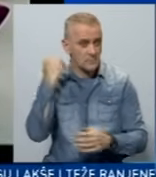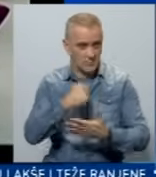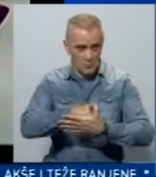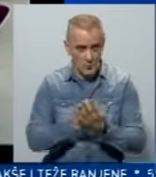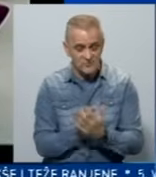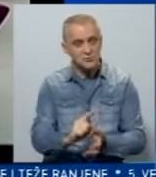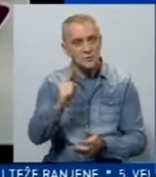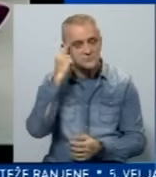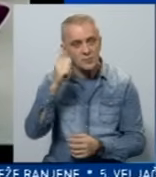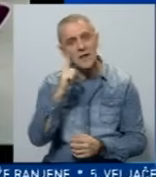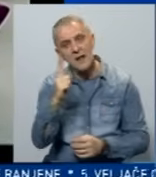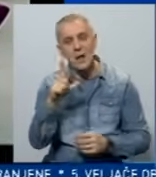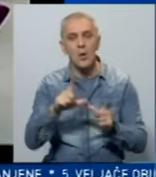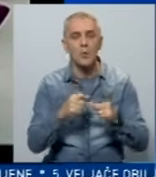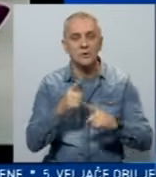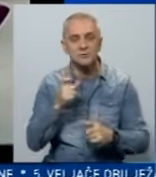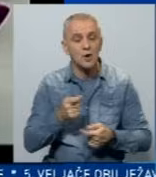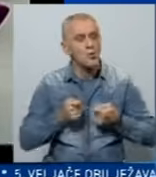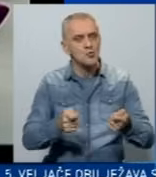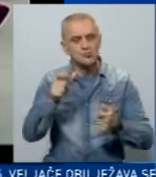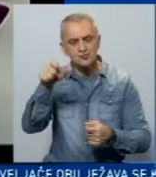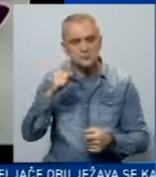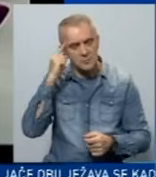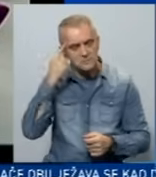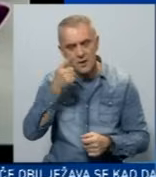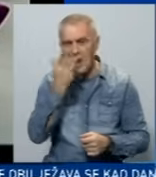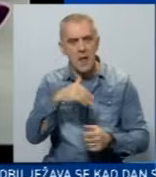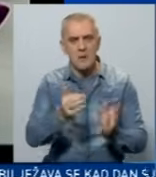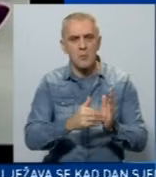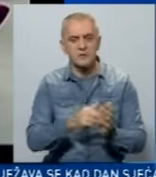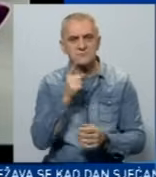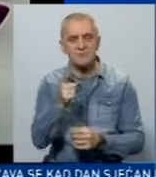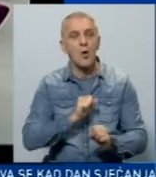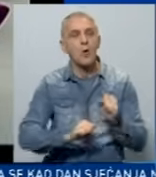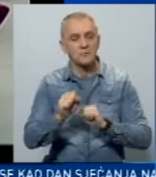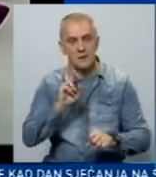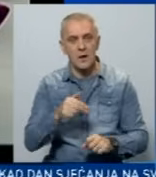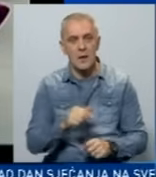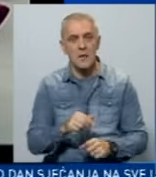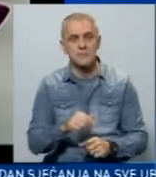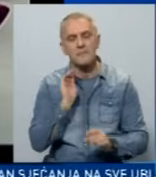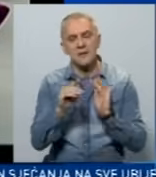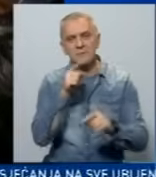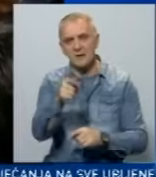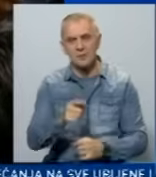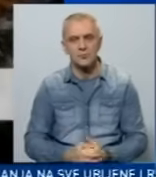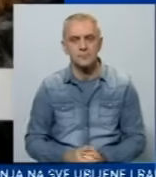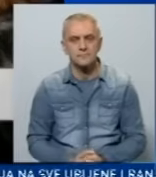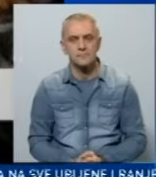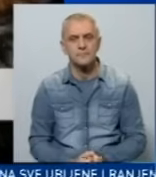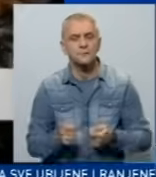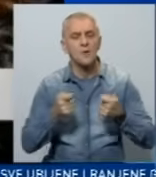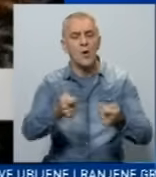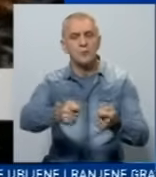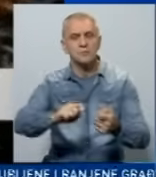potvrđenoj spominje i Lukić. Tužioci su smatrali da nema potrebe za tim, a odbrana je imala zamjerke na to. Jer je